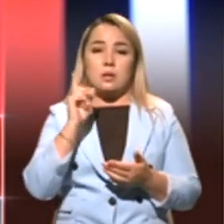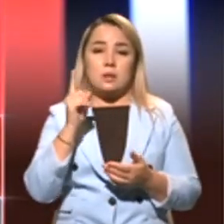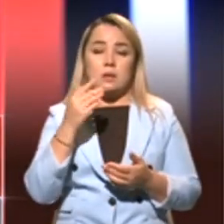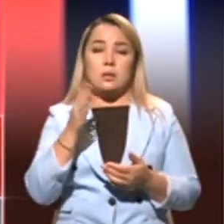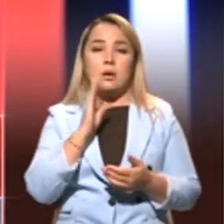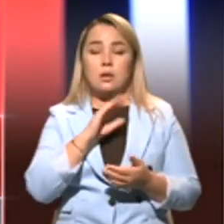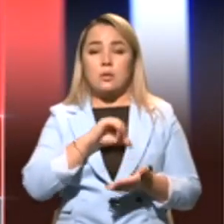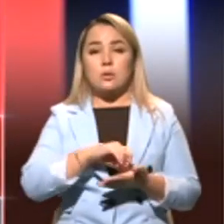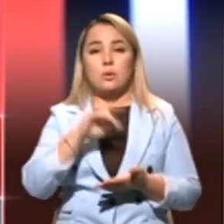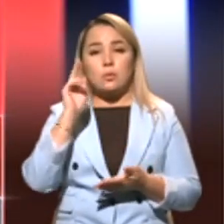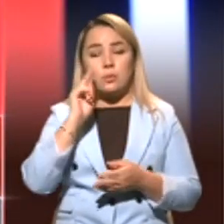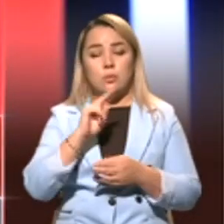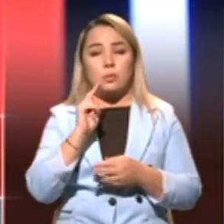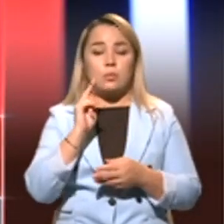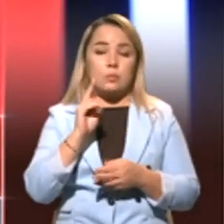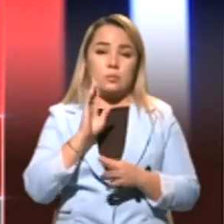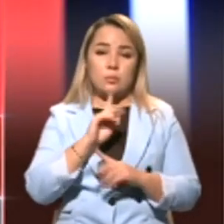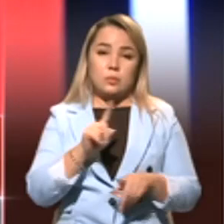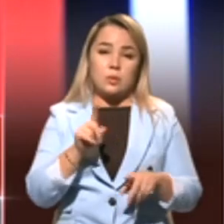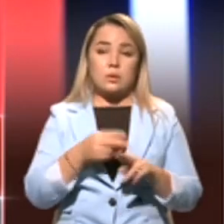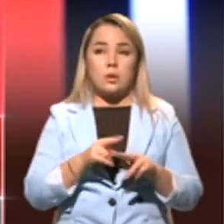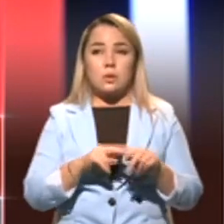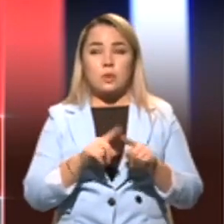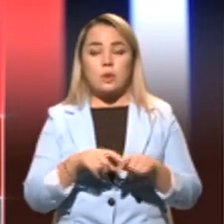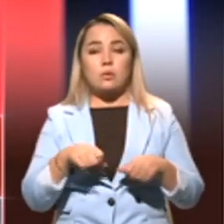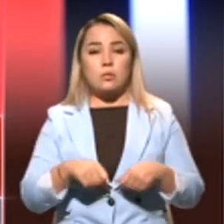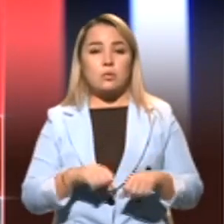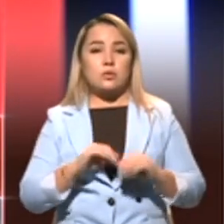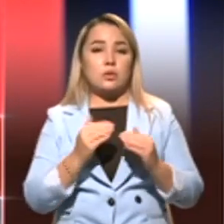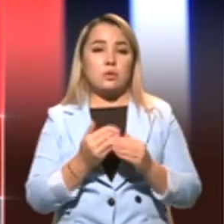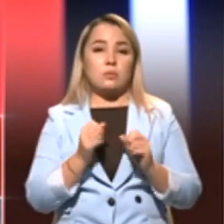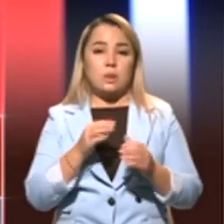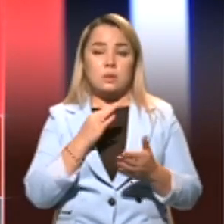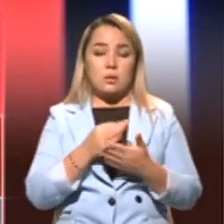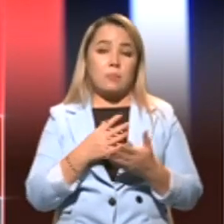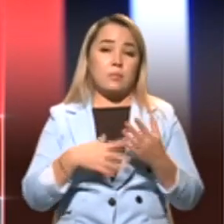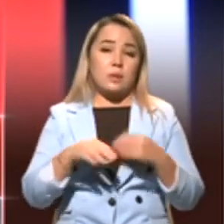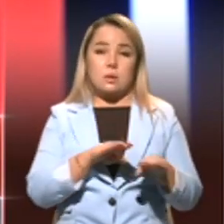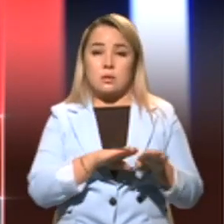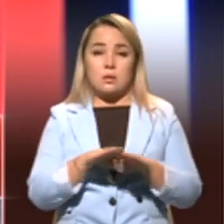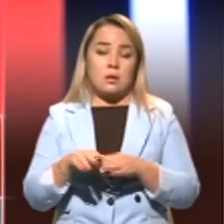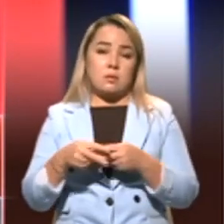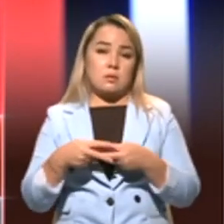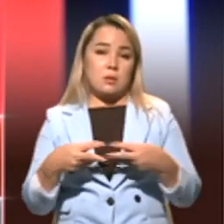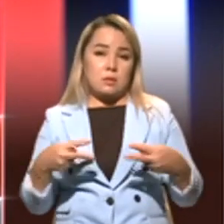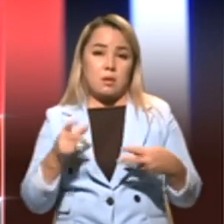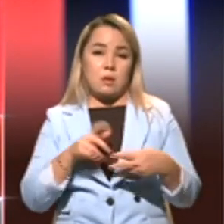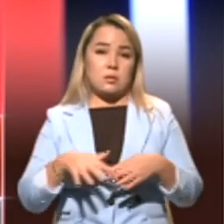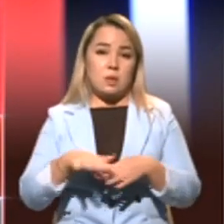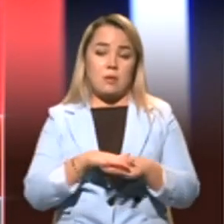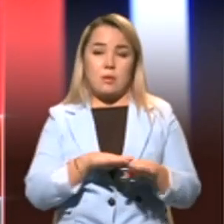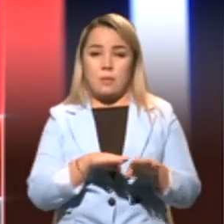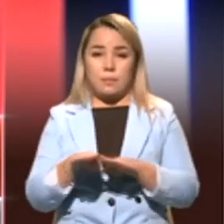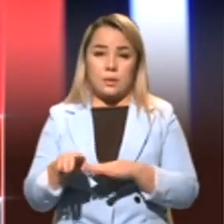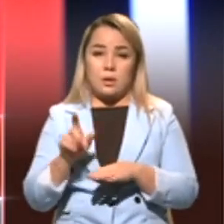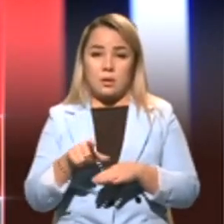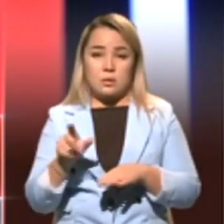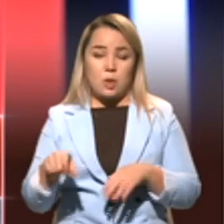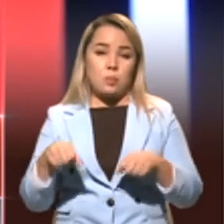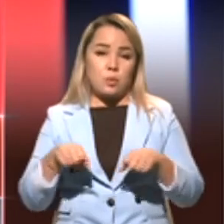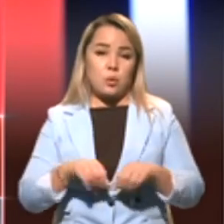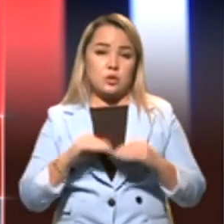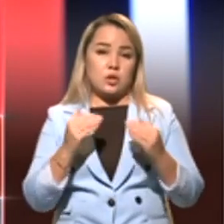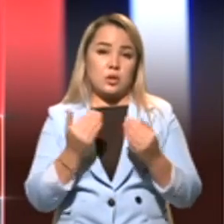қалай әйелдерге оқу оқыма деп, немесе мысалға қалай әйелдердің құқығын шектей аласыз? Бәріміз теңбіз ғой, бәріміз бір адамбыз. Сондықтан бұл жерде адам